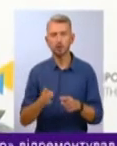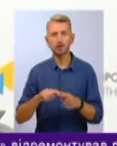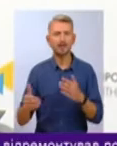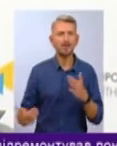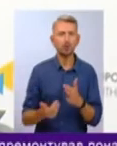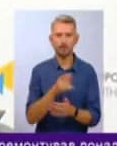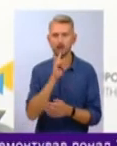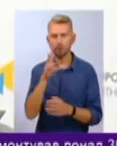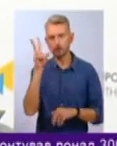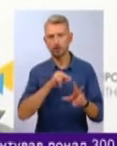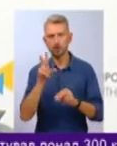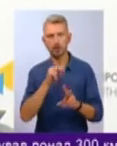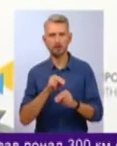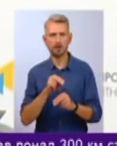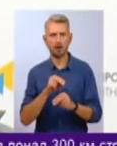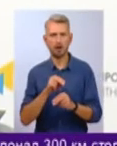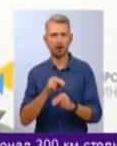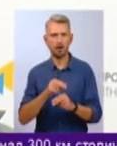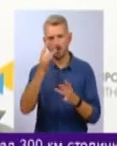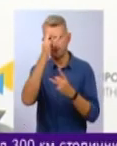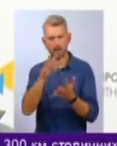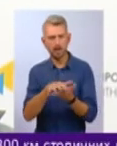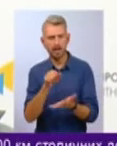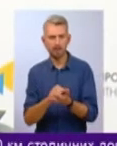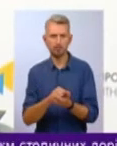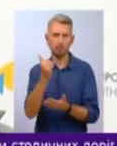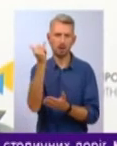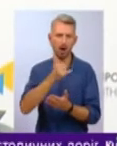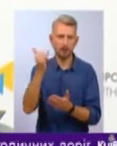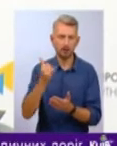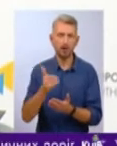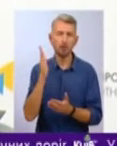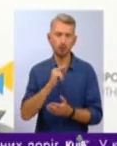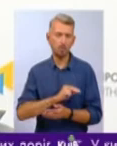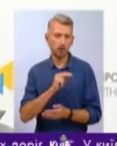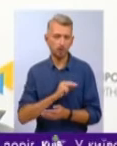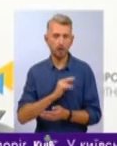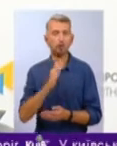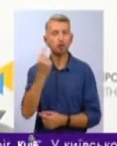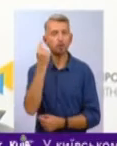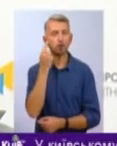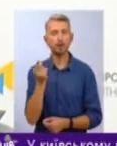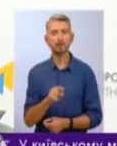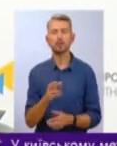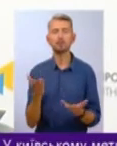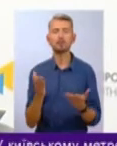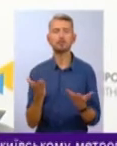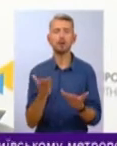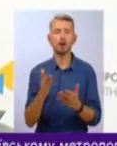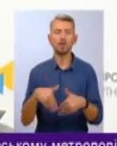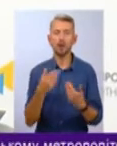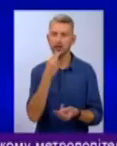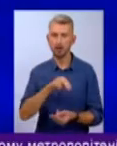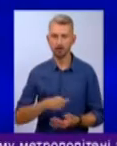не буде вважатися якимось заклад вандалізму, якимось там графіті і так далі. Тобто ми будемо над цим працювати, єдине, що будемо думати над тим, який варіант є